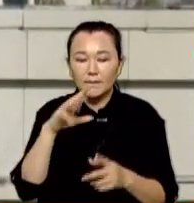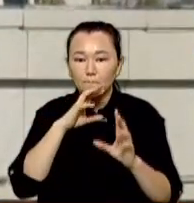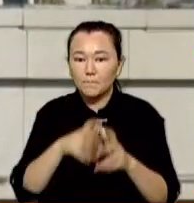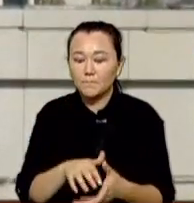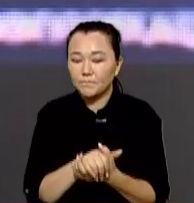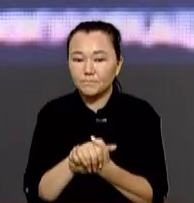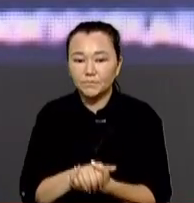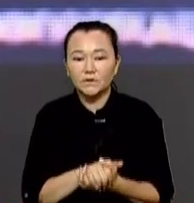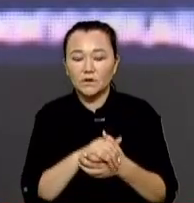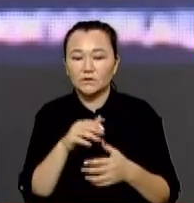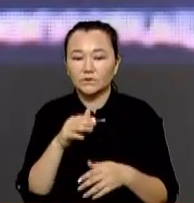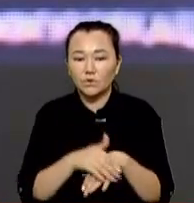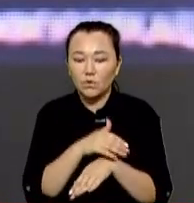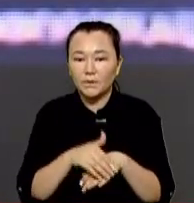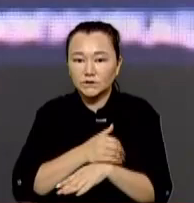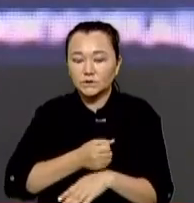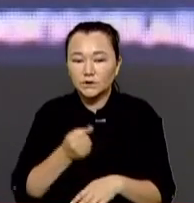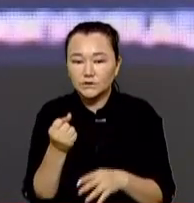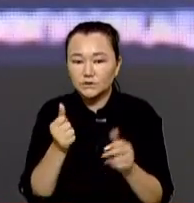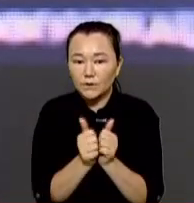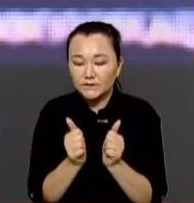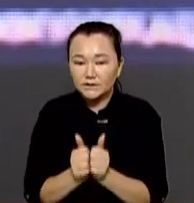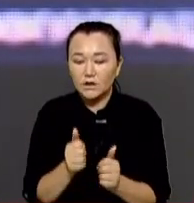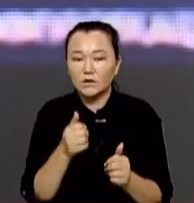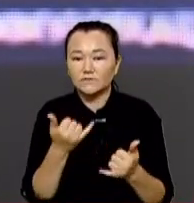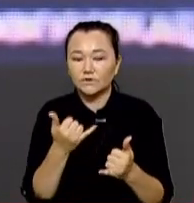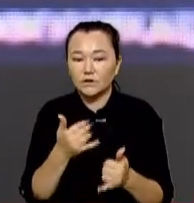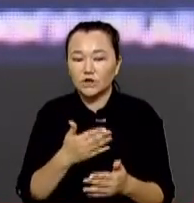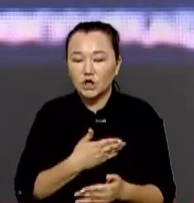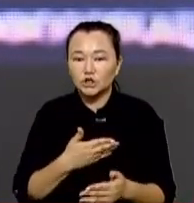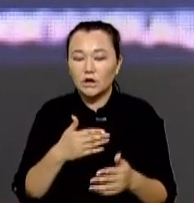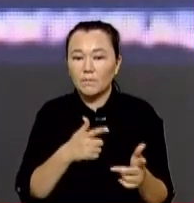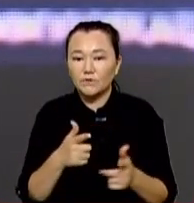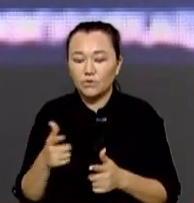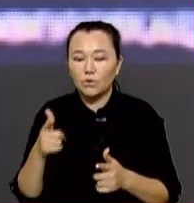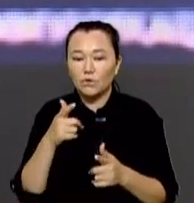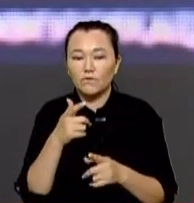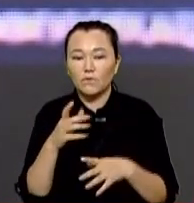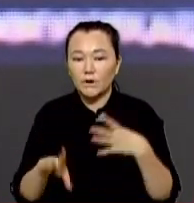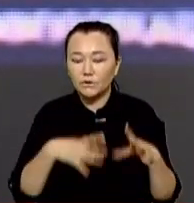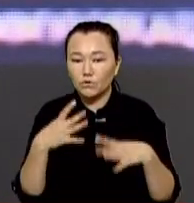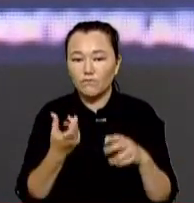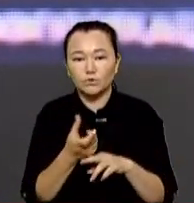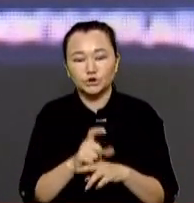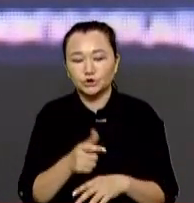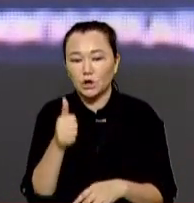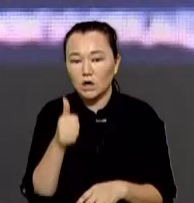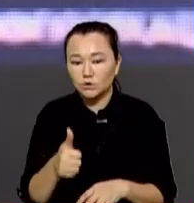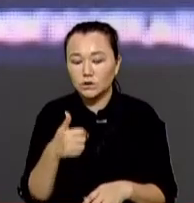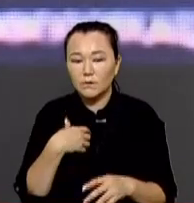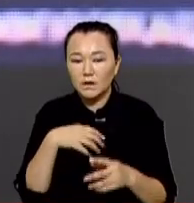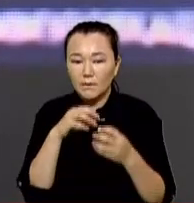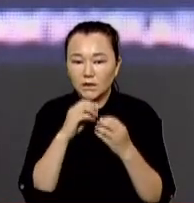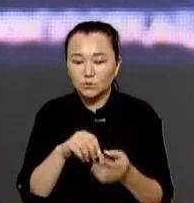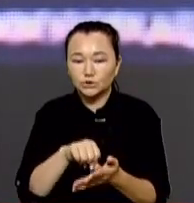и добрососедства. Сегодня уровень подготовки наших музыкантов достаточно хороший. Мы постоянные